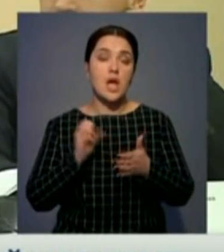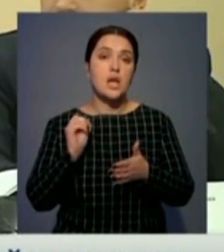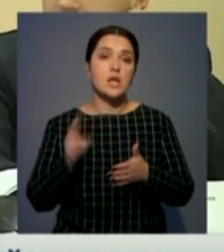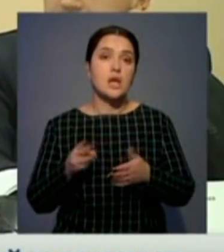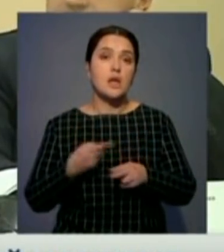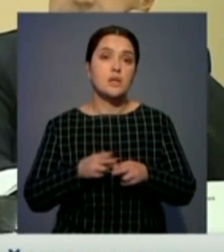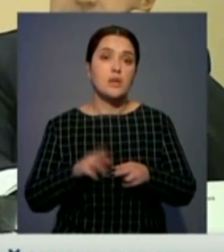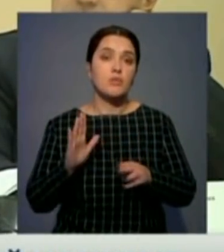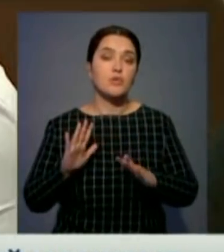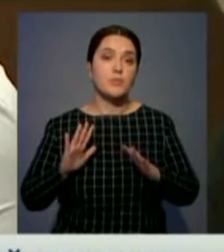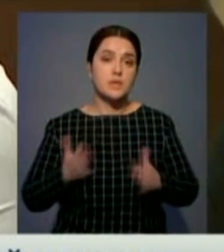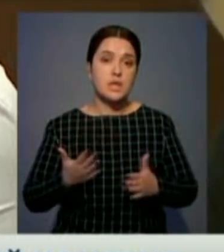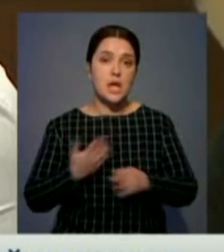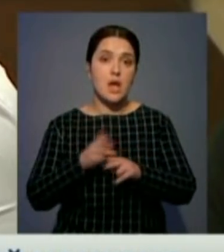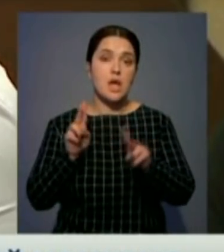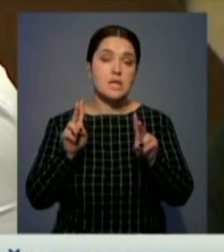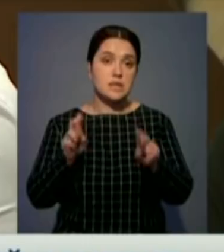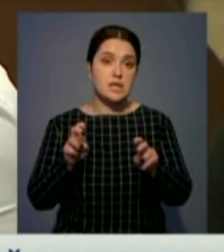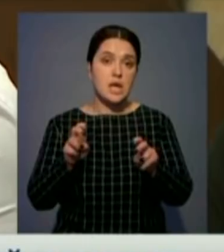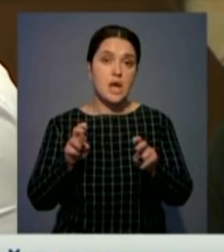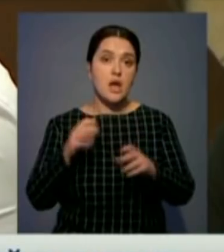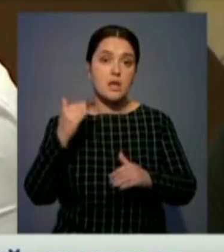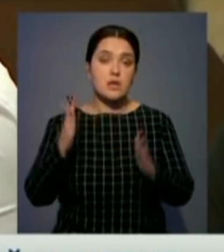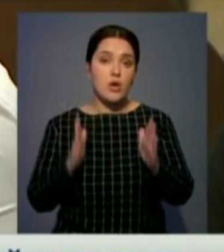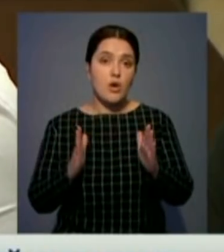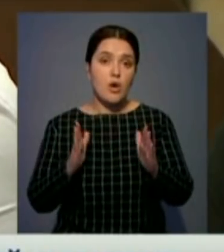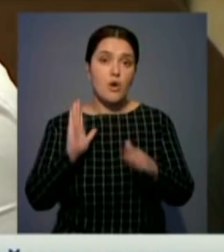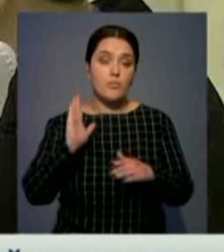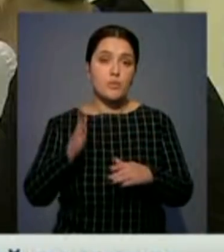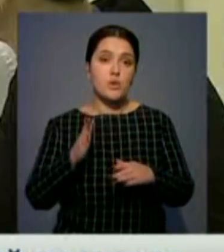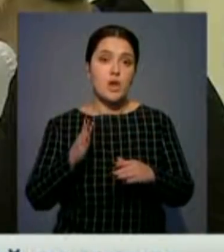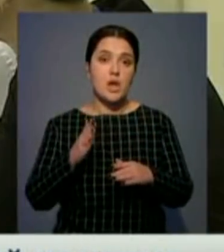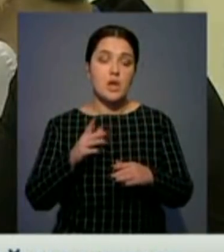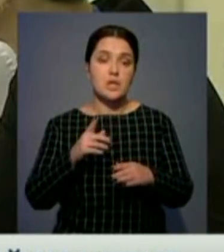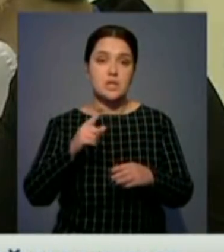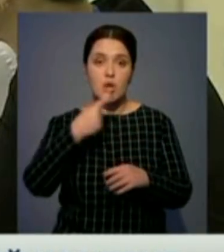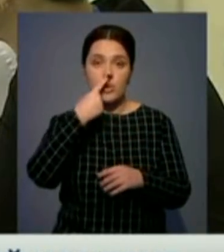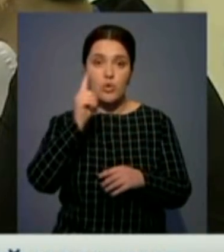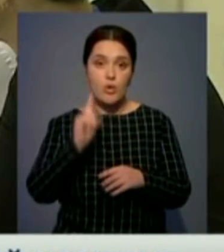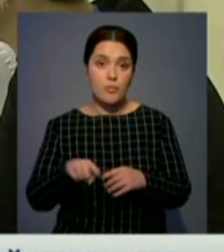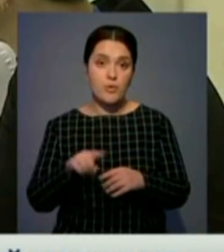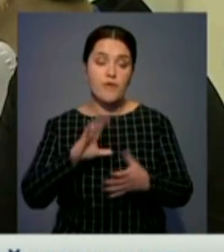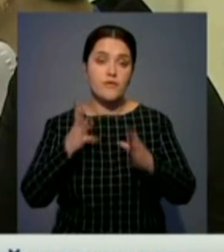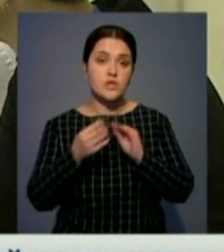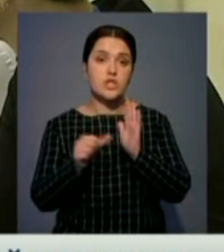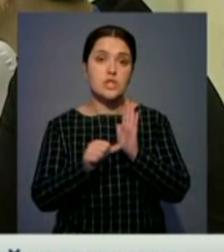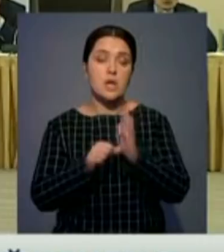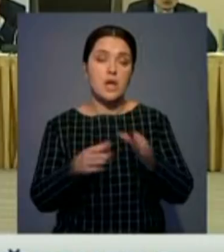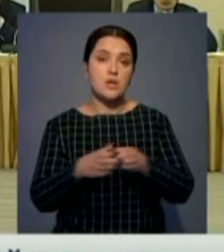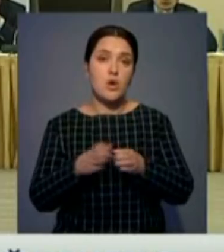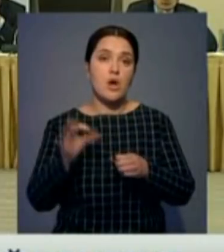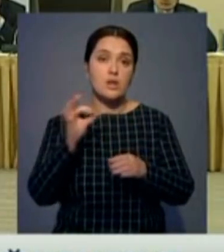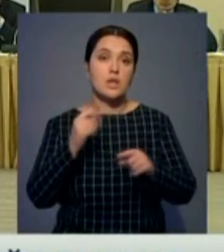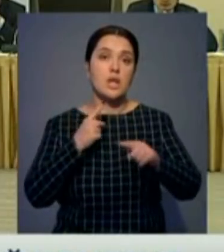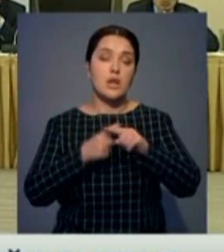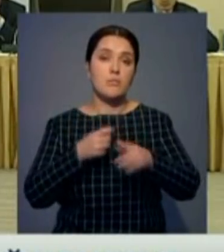ограничения и как это будет происходить. Кстати, знак, скорее всего, будет представлен в виде прозрачной цифры, а всего 6